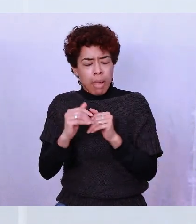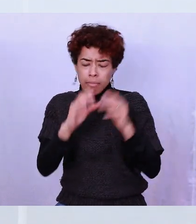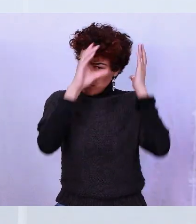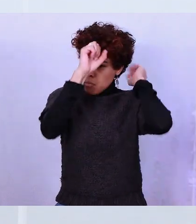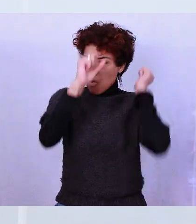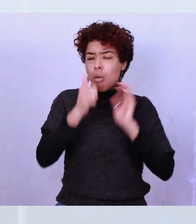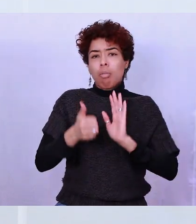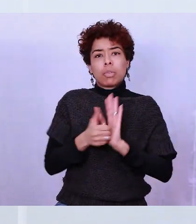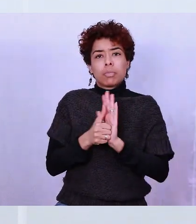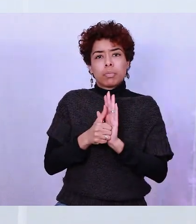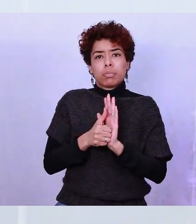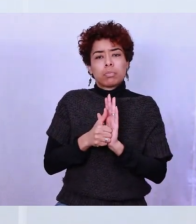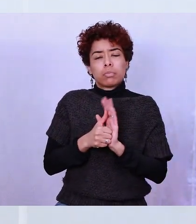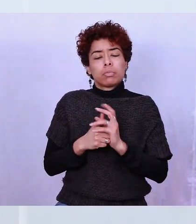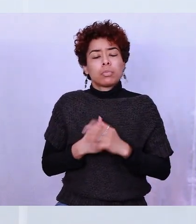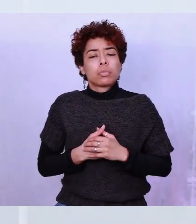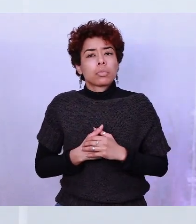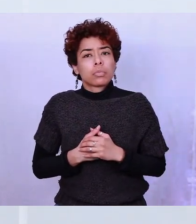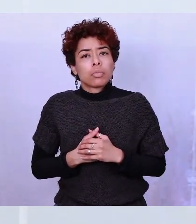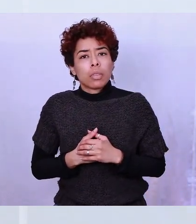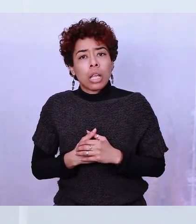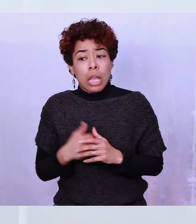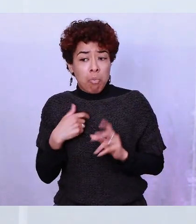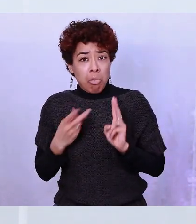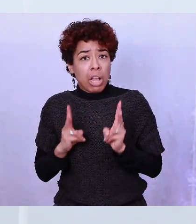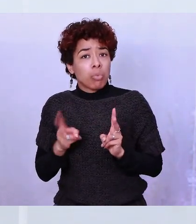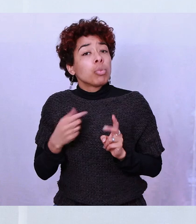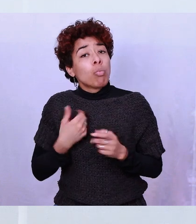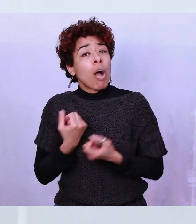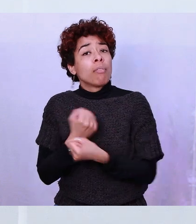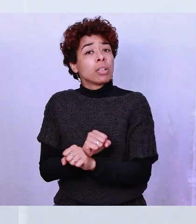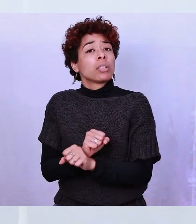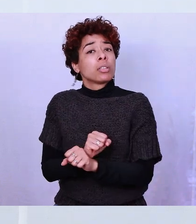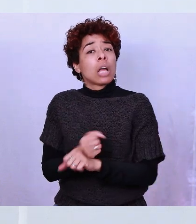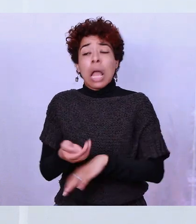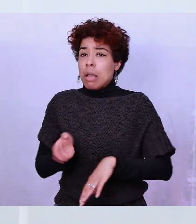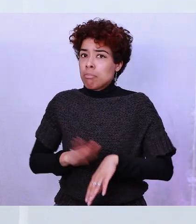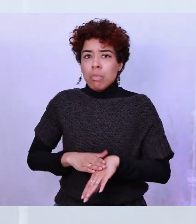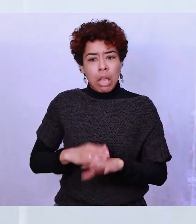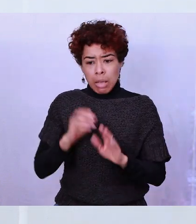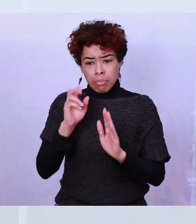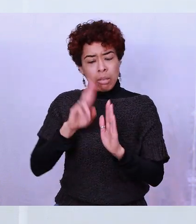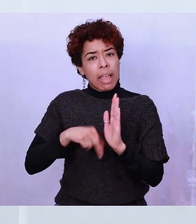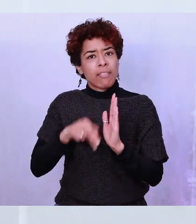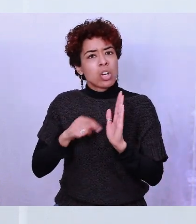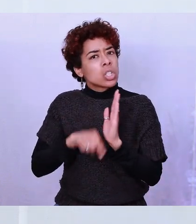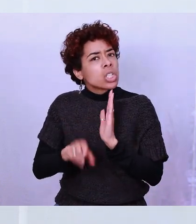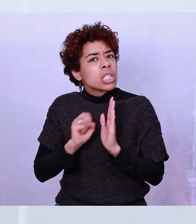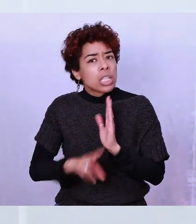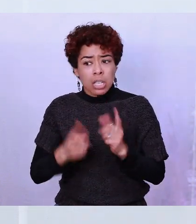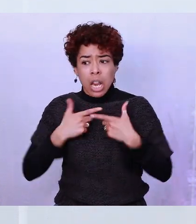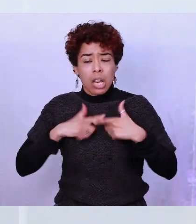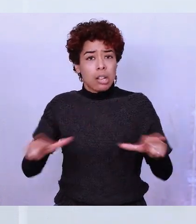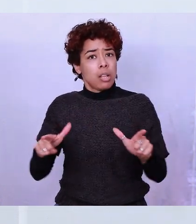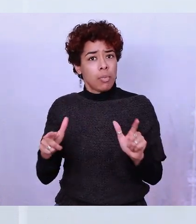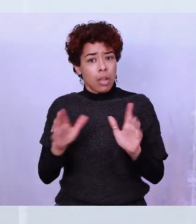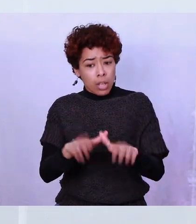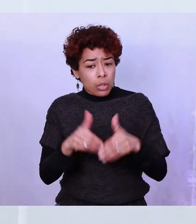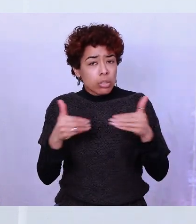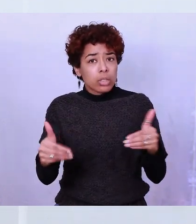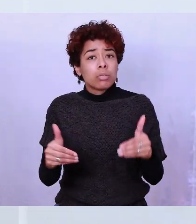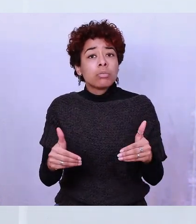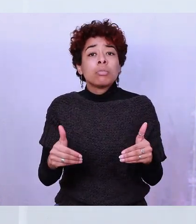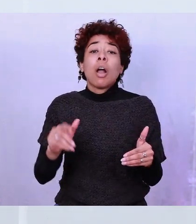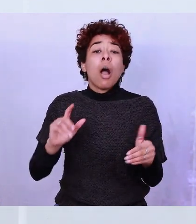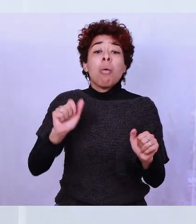dire, je suis peut-être emprisonné, mais en fait, l'évangile est toujours libre. Et c'est ce qu'il va dire. Il va dire, la parole de Dieu, personne